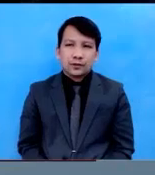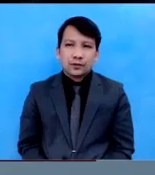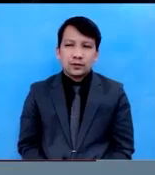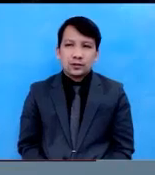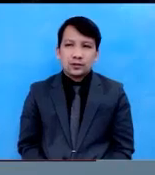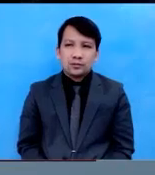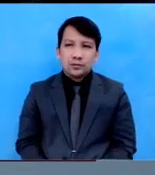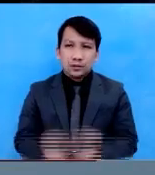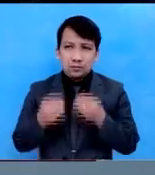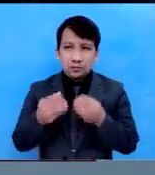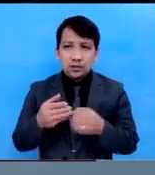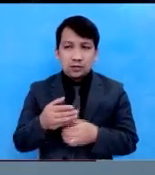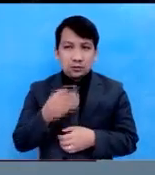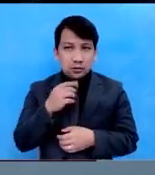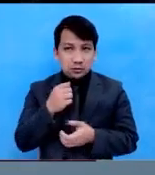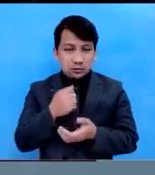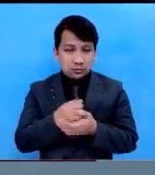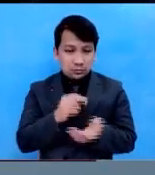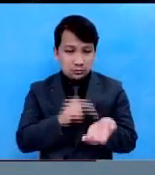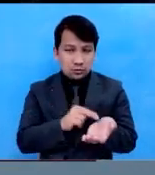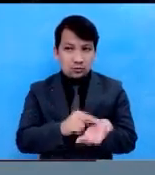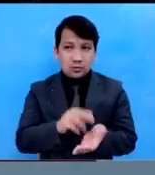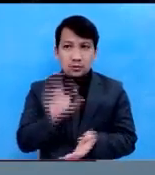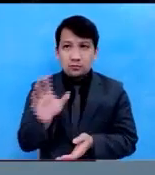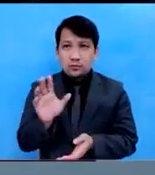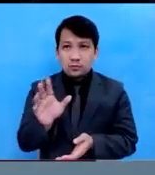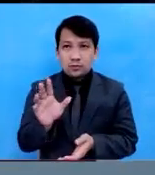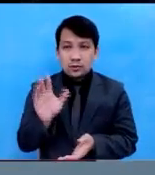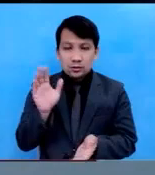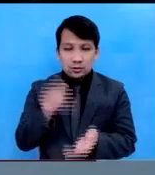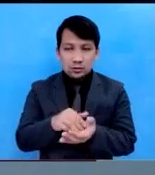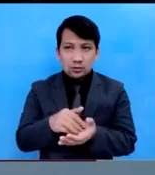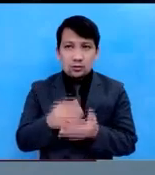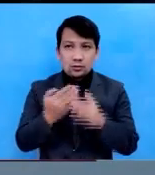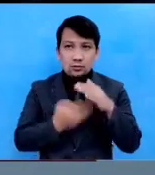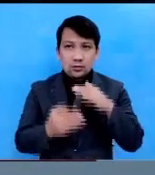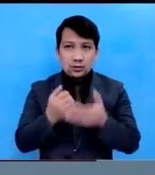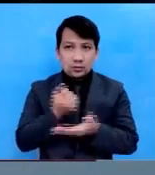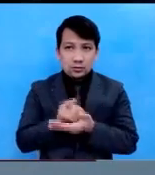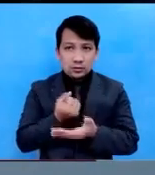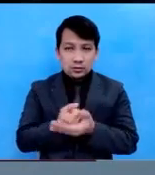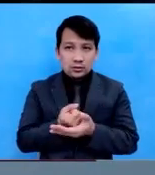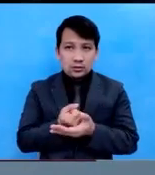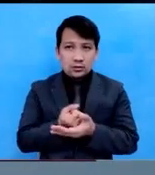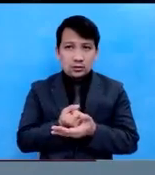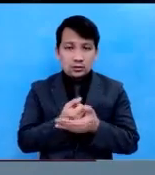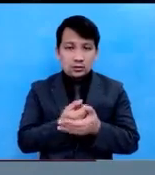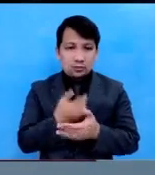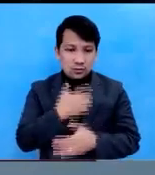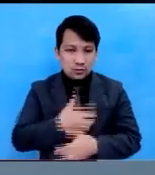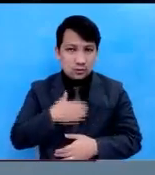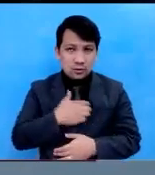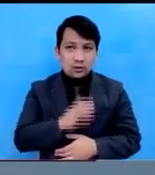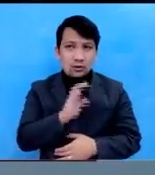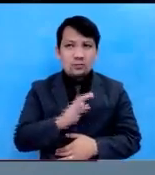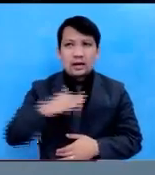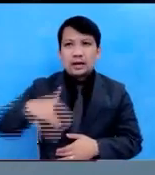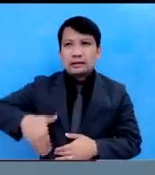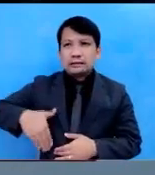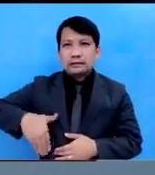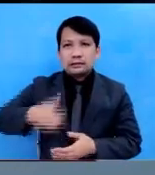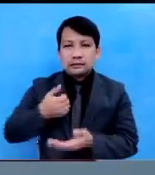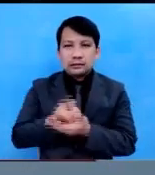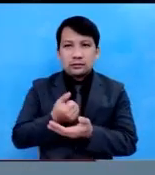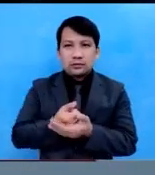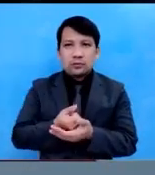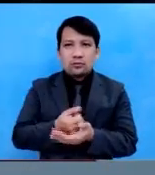Ang maraming nurse na itaas sa 50,000 pesos ang basic salary nila. Isa pang nire-reklamo ay ang delayed na pagbibigay ng one